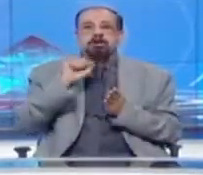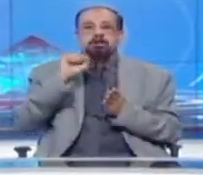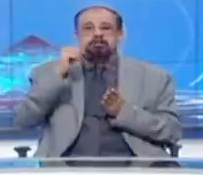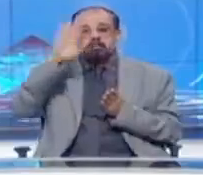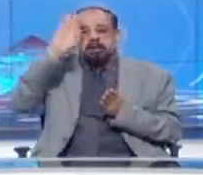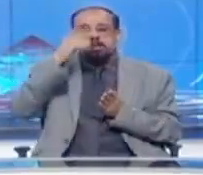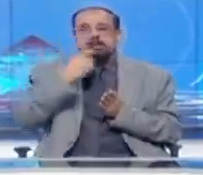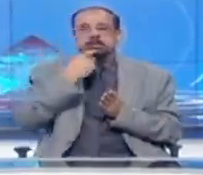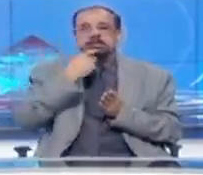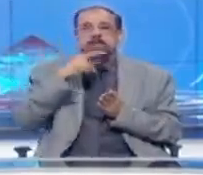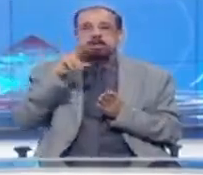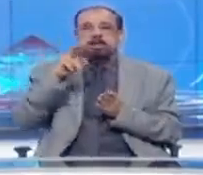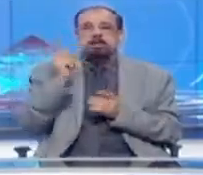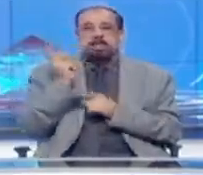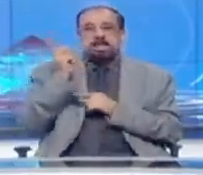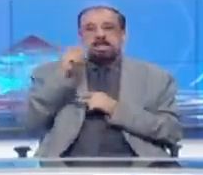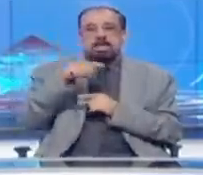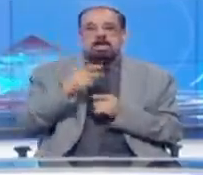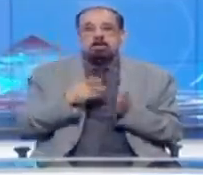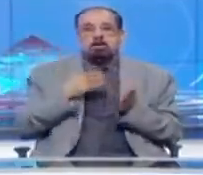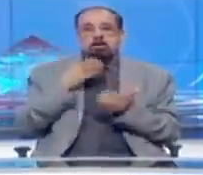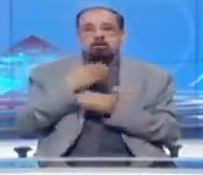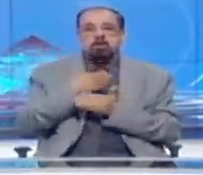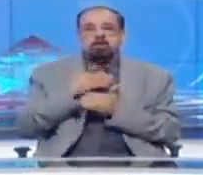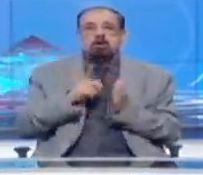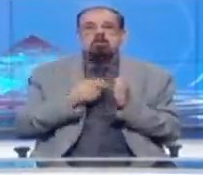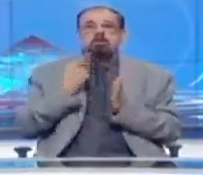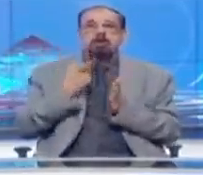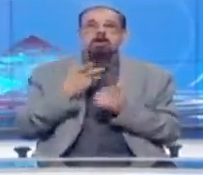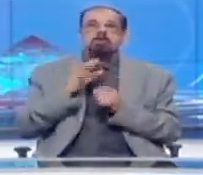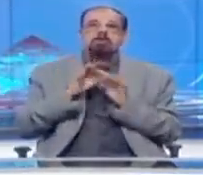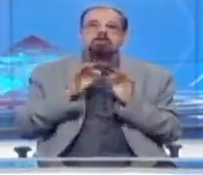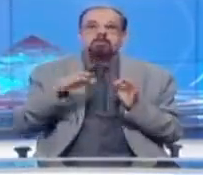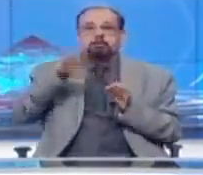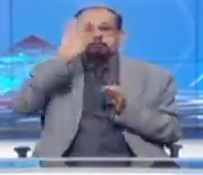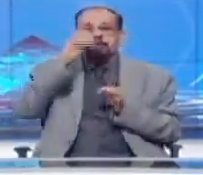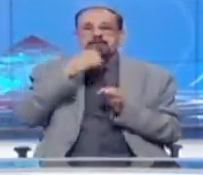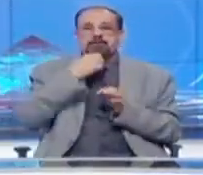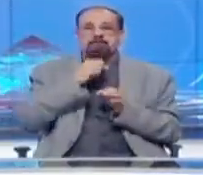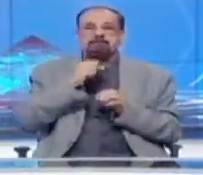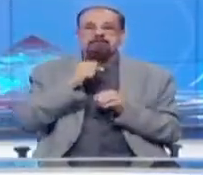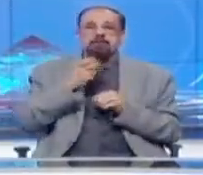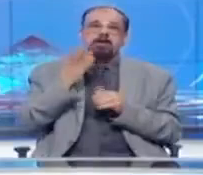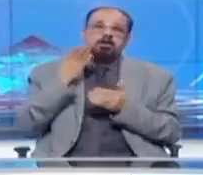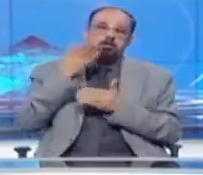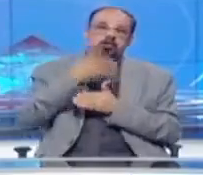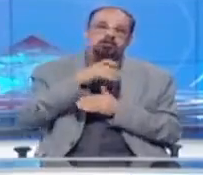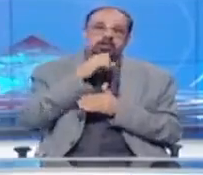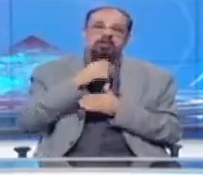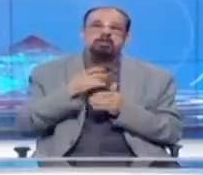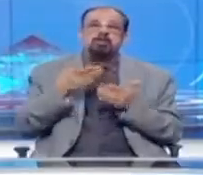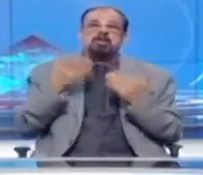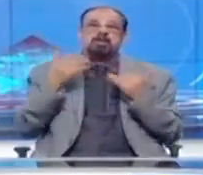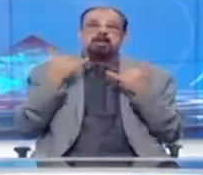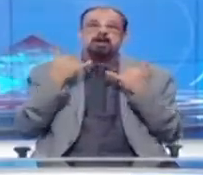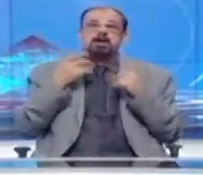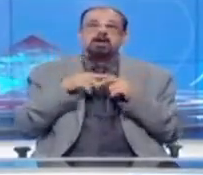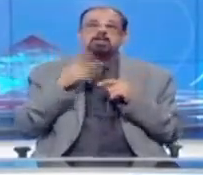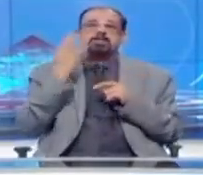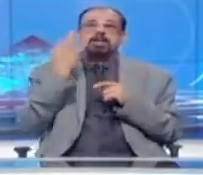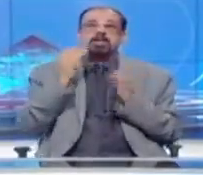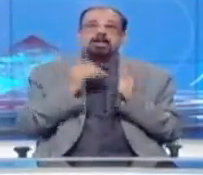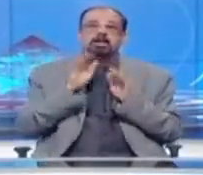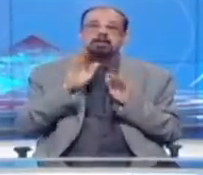الملك تشارلز الأحد القادم بأول زيارة له بصفته ملكا إلى فرنسا في رحلة